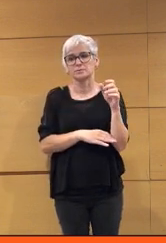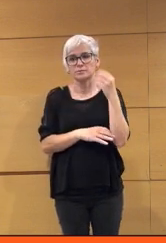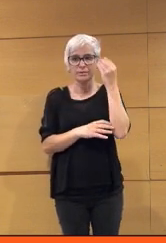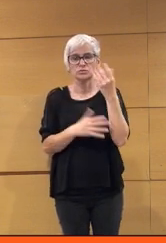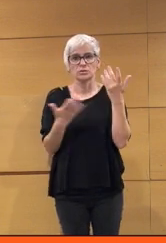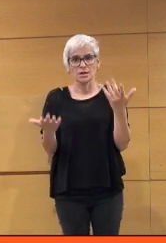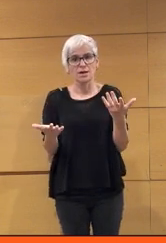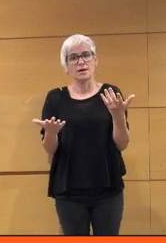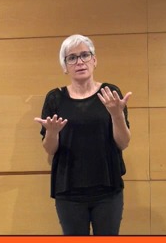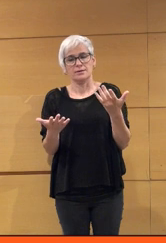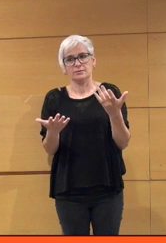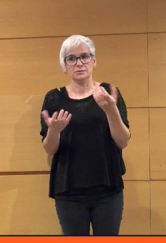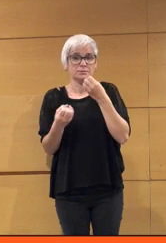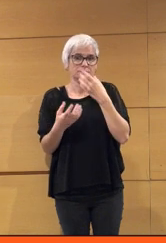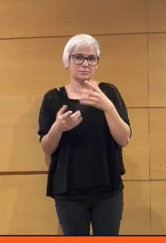dolç.